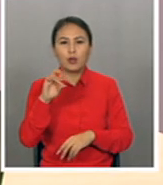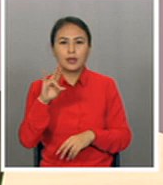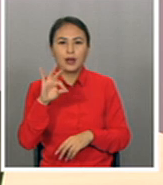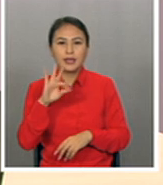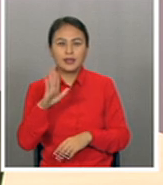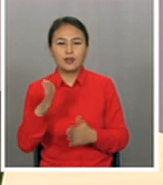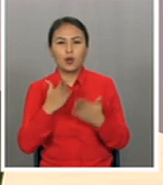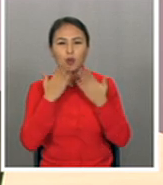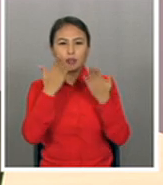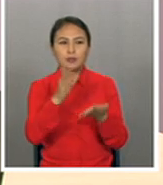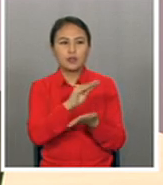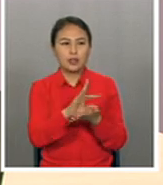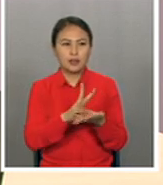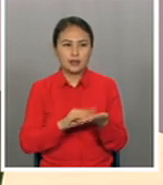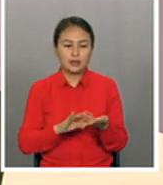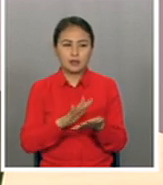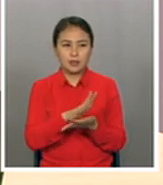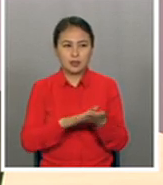өлеңімен жалғастырамыз.